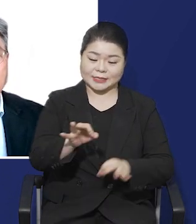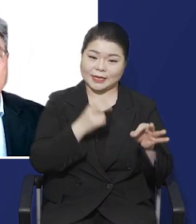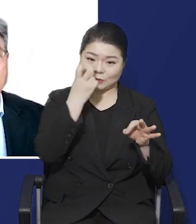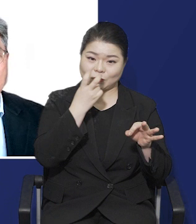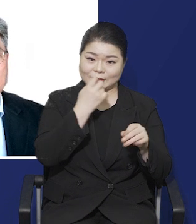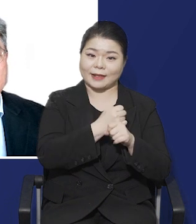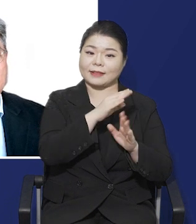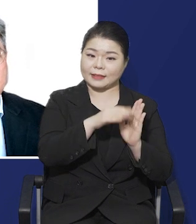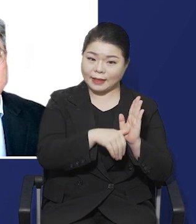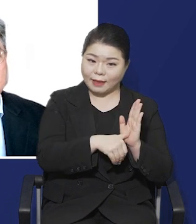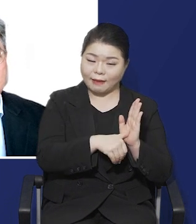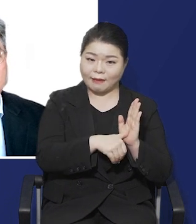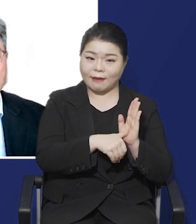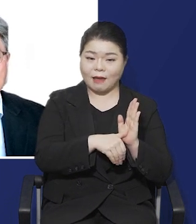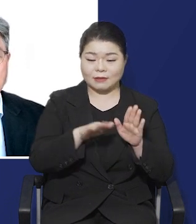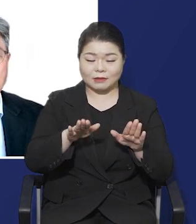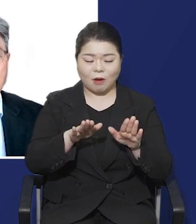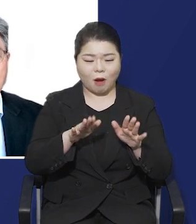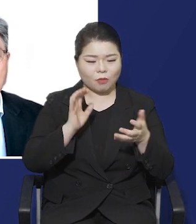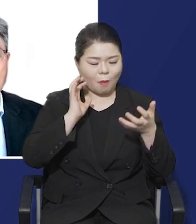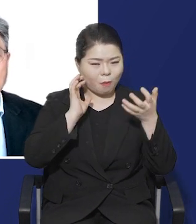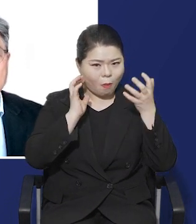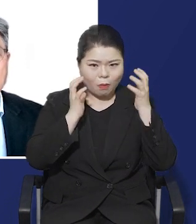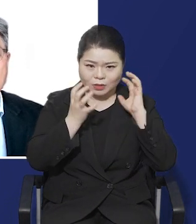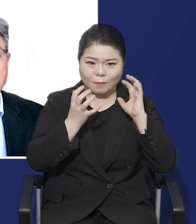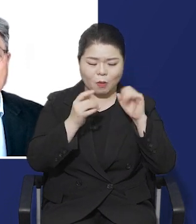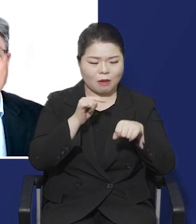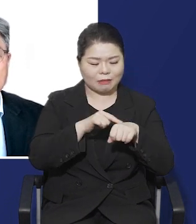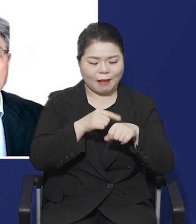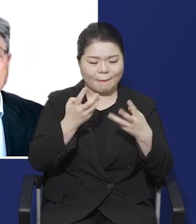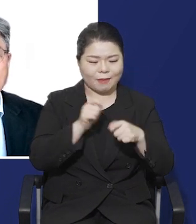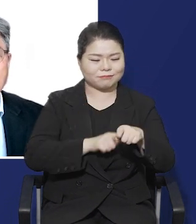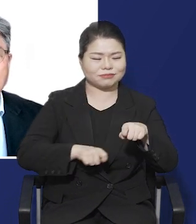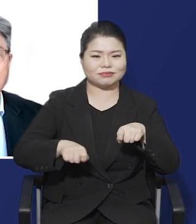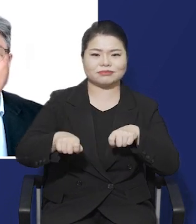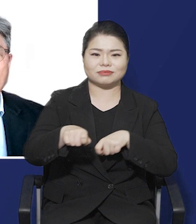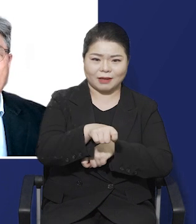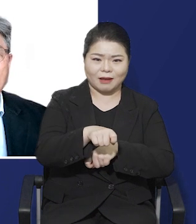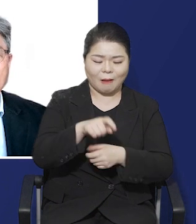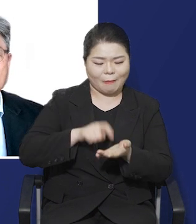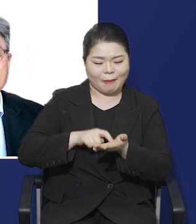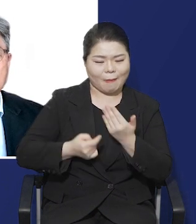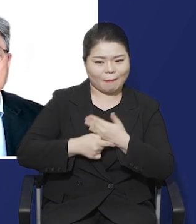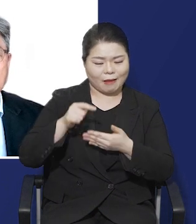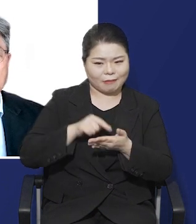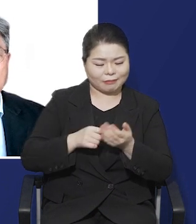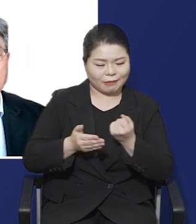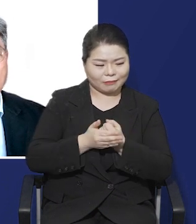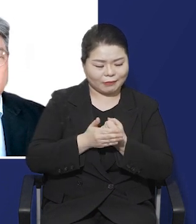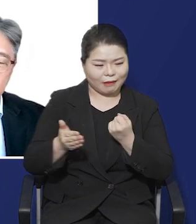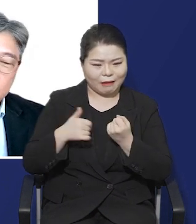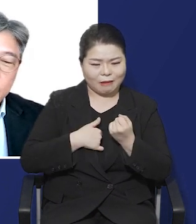조사가 지금 말씀드린 것처럼 매우 복잡하고 시간이 많이 걸려서 조급한 마음에 수출 시장